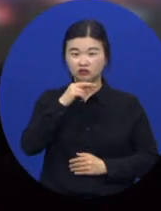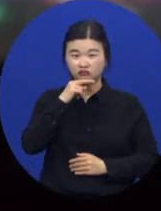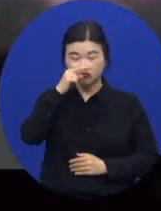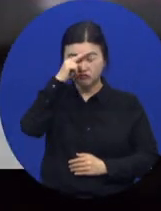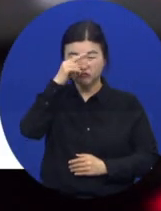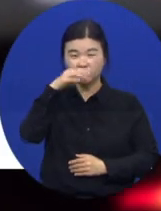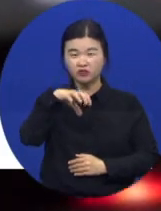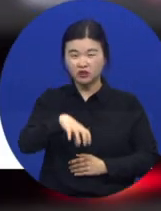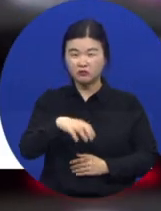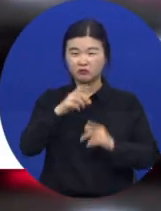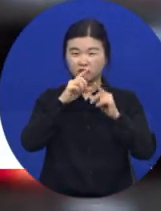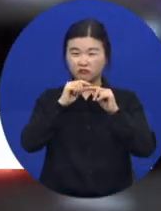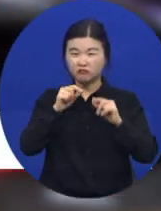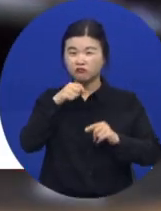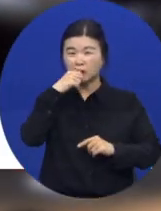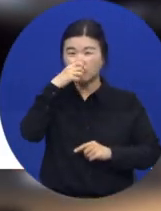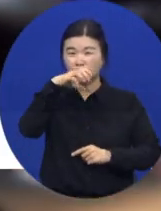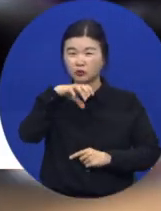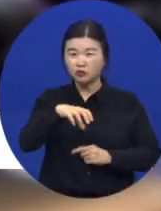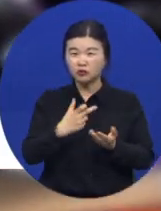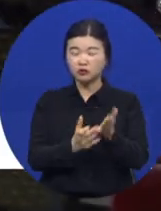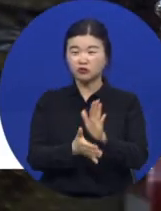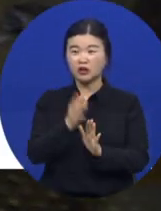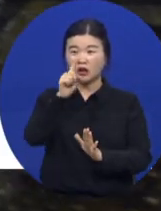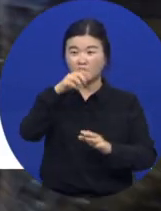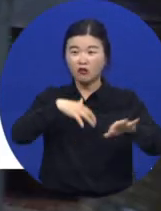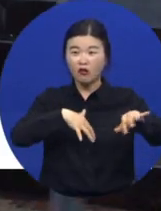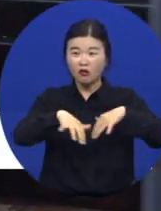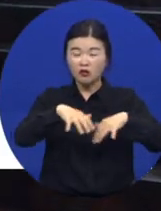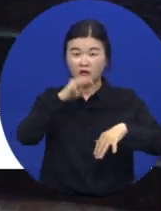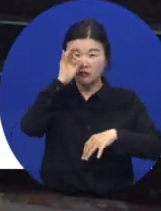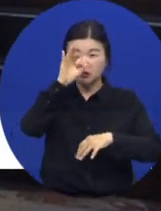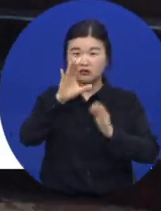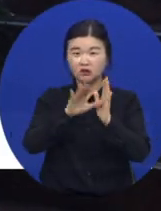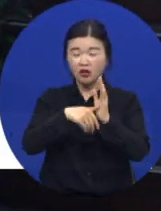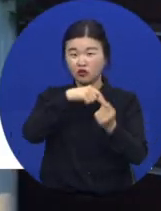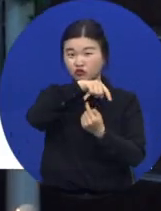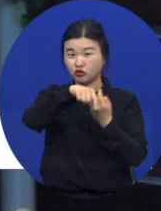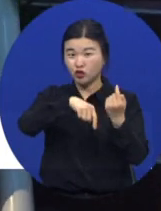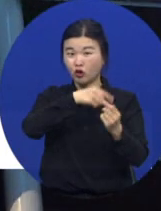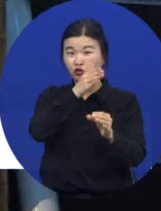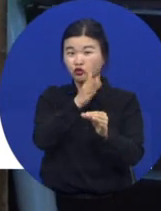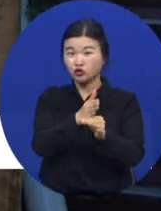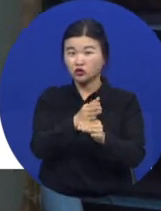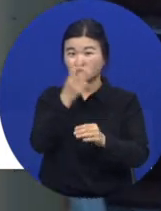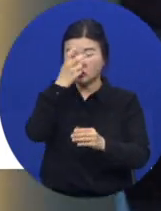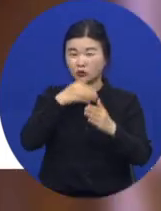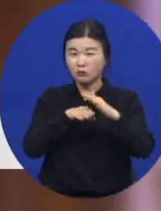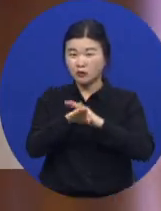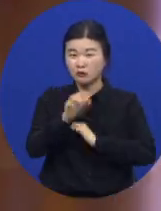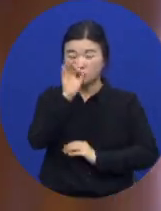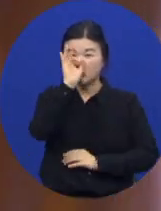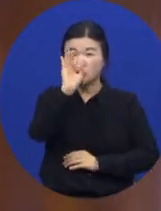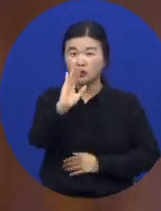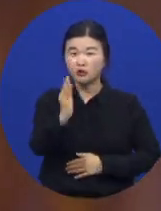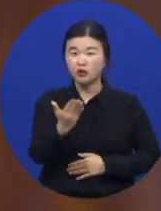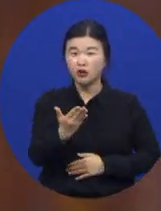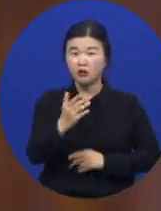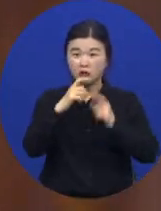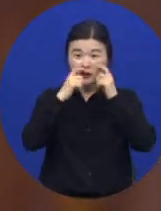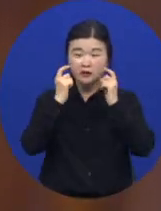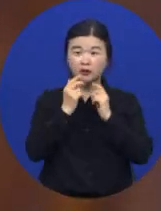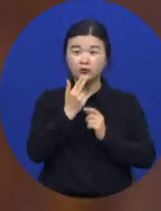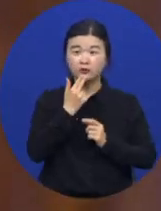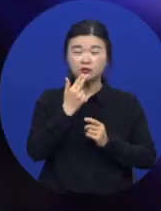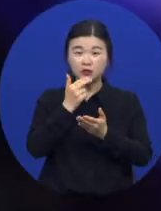음식점과 술집, 유흥시설이 밀집한 제주 시내 한 거리. 영업이 한창인 유흥주점에 단속반이 들이닥칩니다. 마스크를